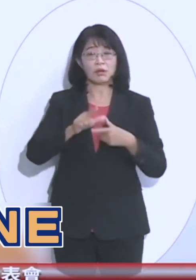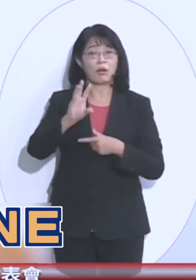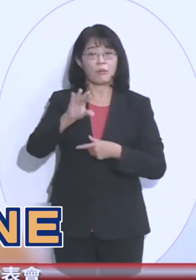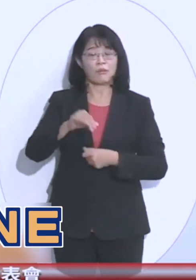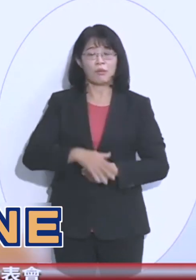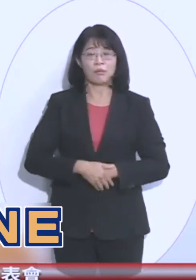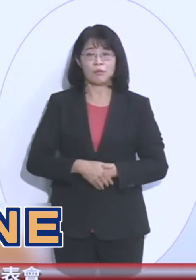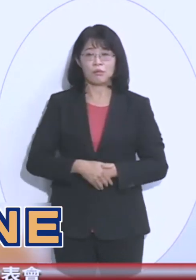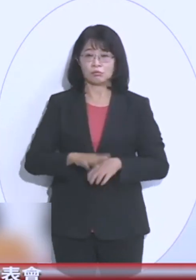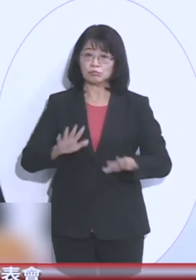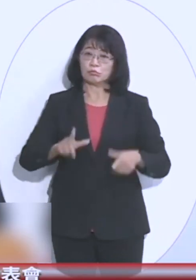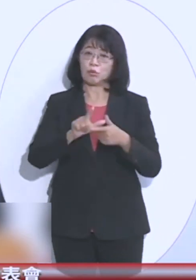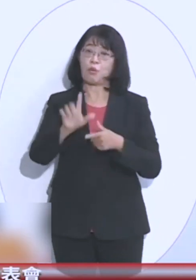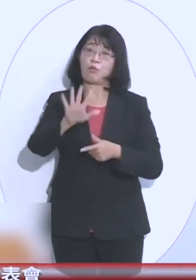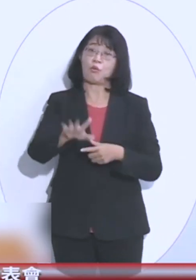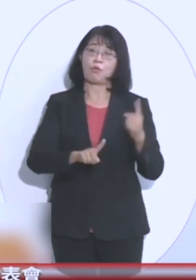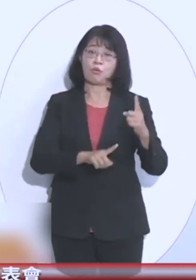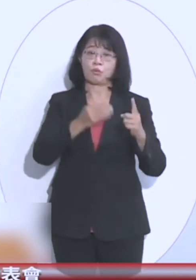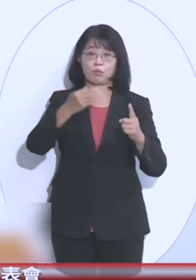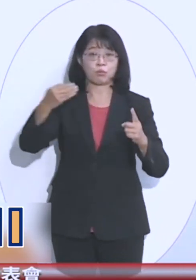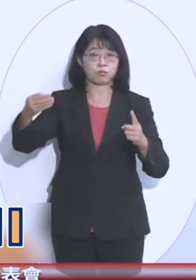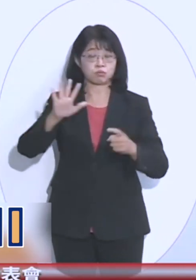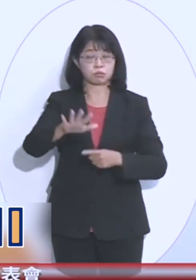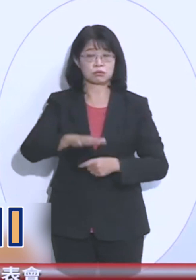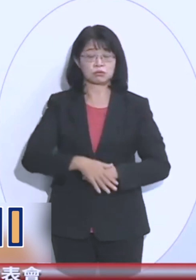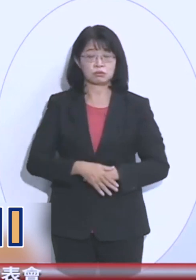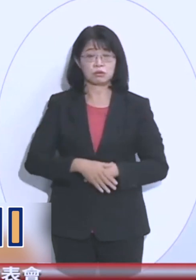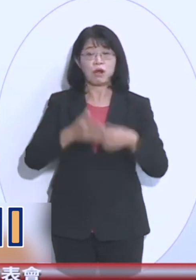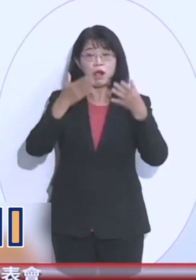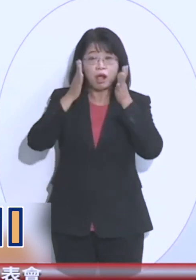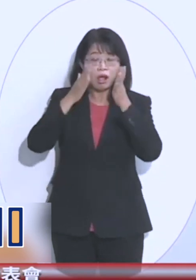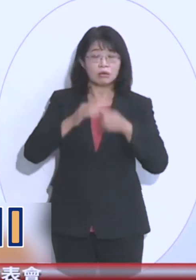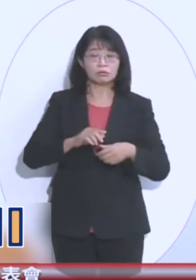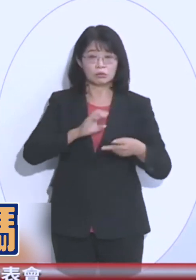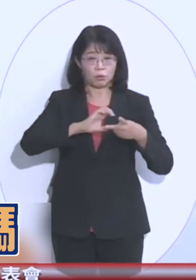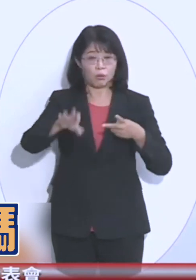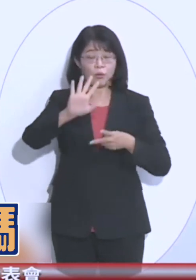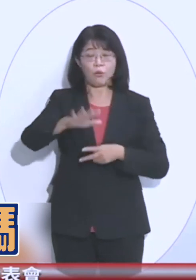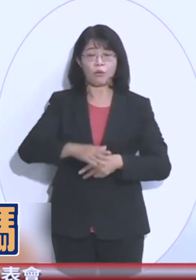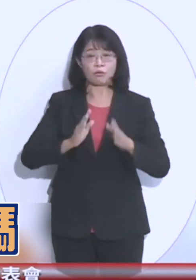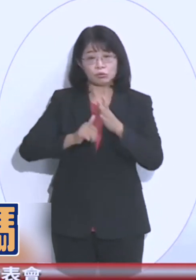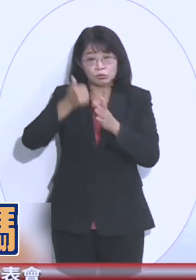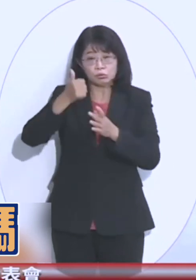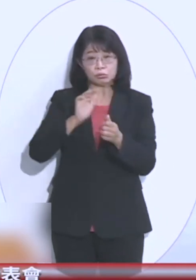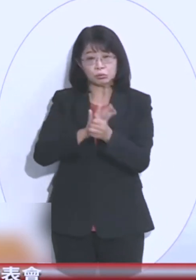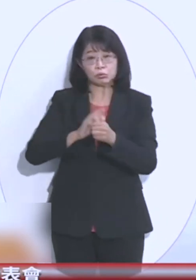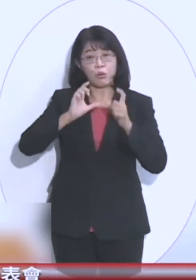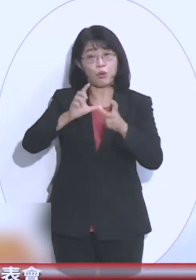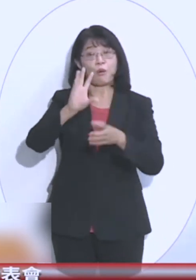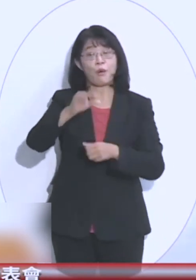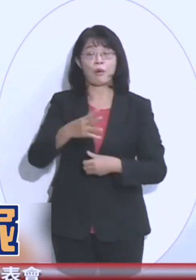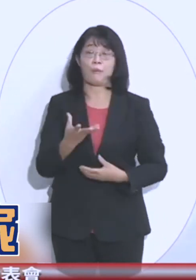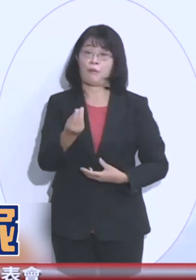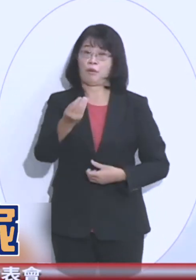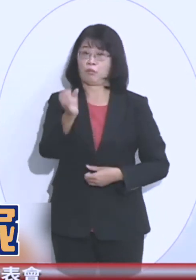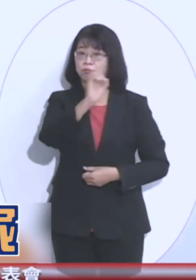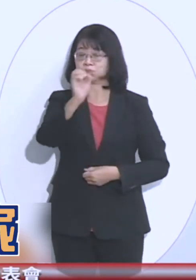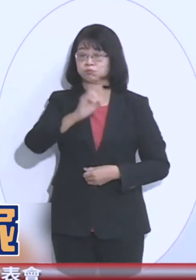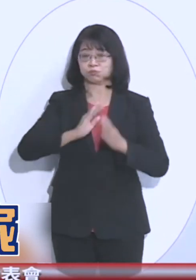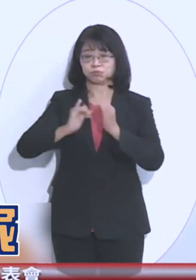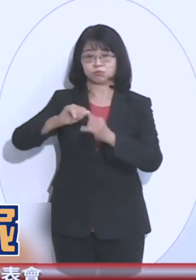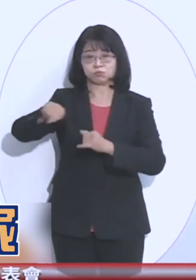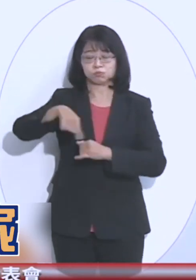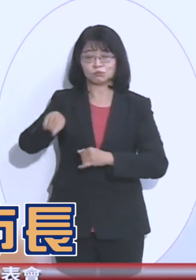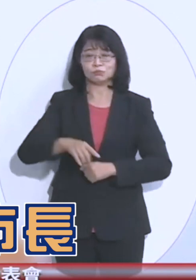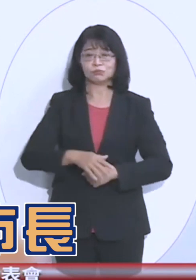赖，当你即马有赖，有1999，有 FB， 有 email， 市长敢有咧甲你回？无，各位市民